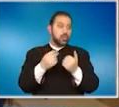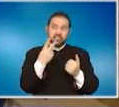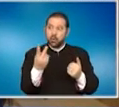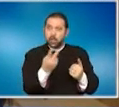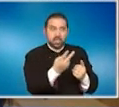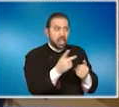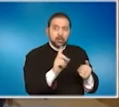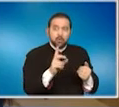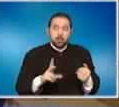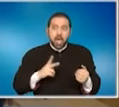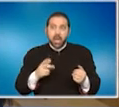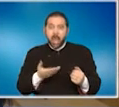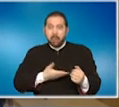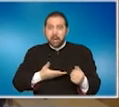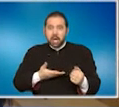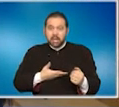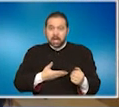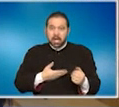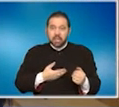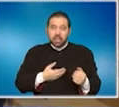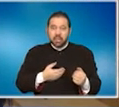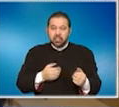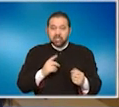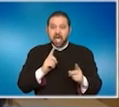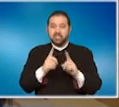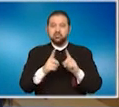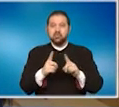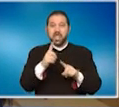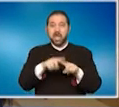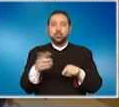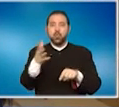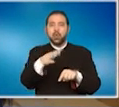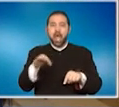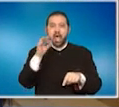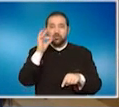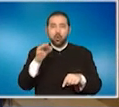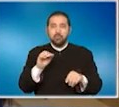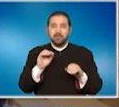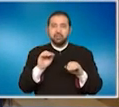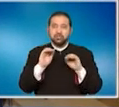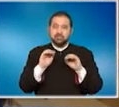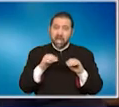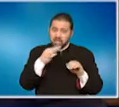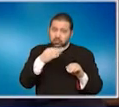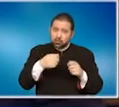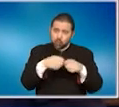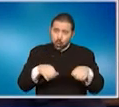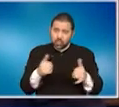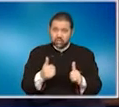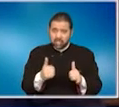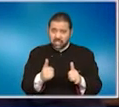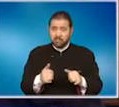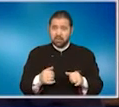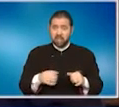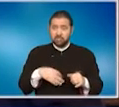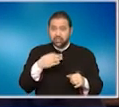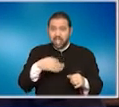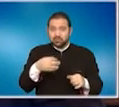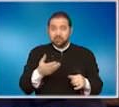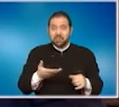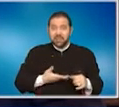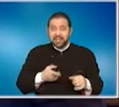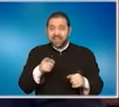tăia iarbă pe acolo, îmbrăcat zdrențuros și îl găsește femeia respectivă și zice, îl caut pe părintele cu tare că sunt bolnavă, rău și